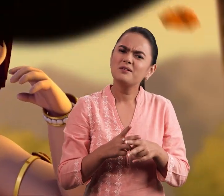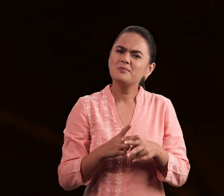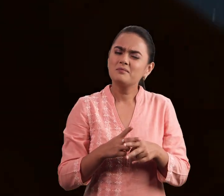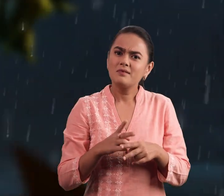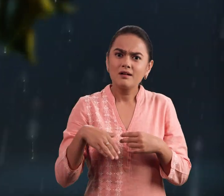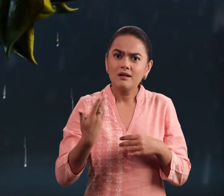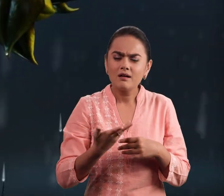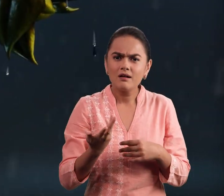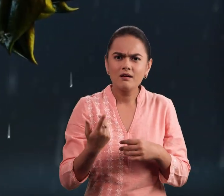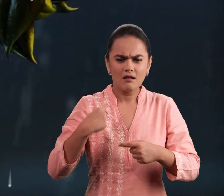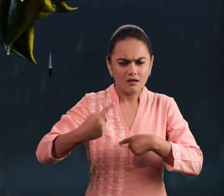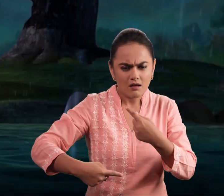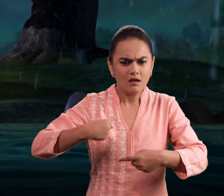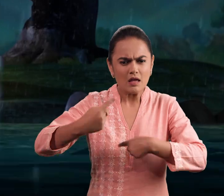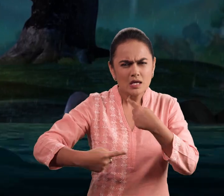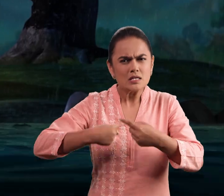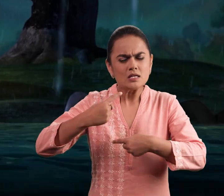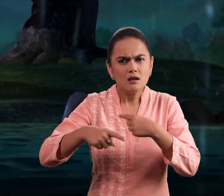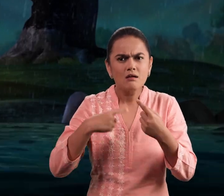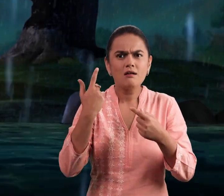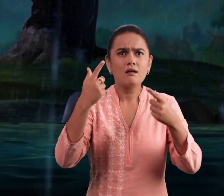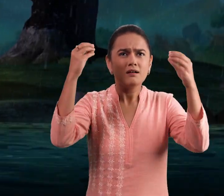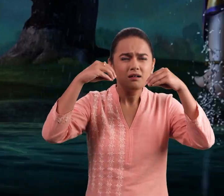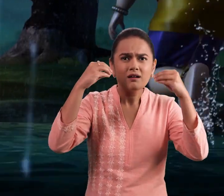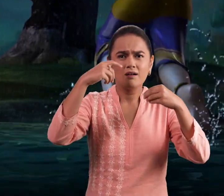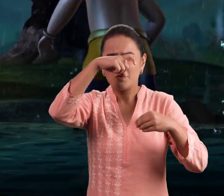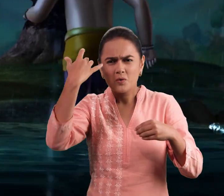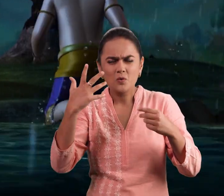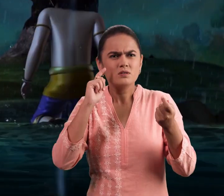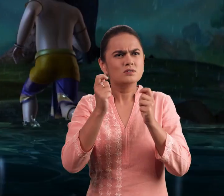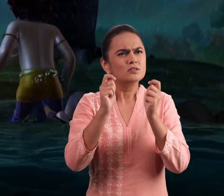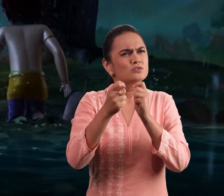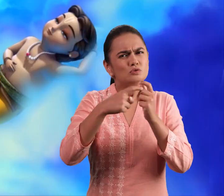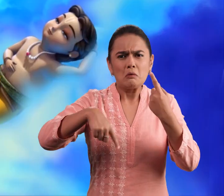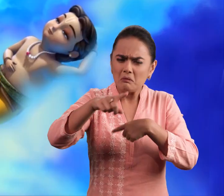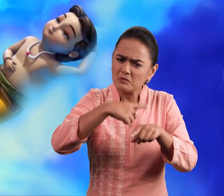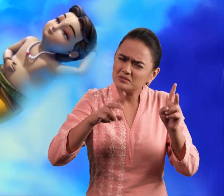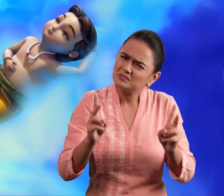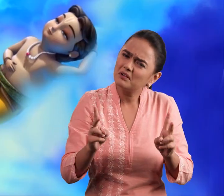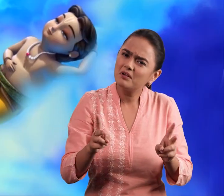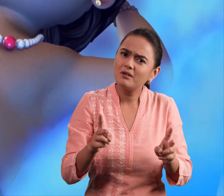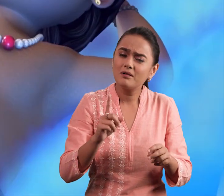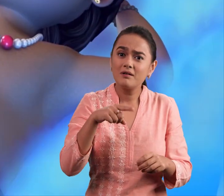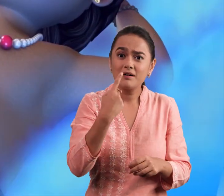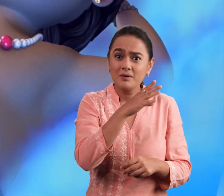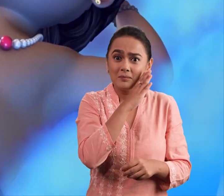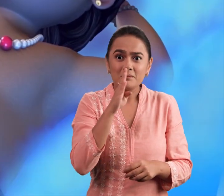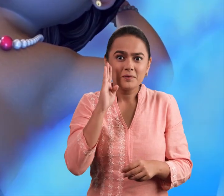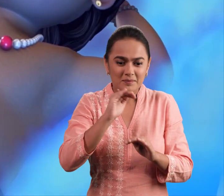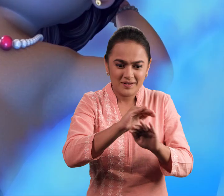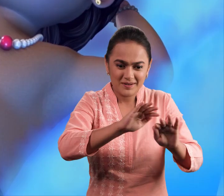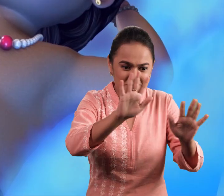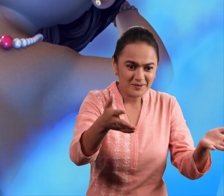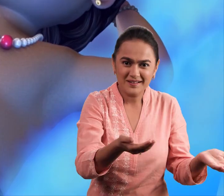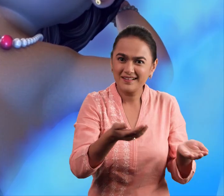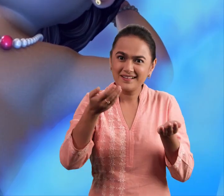और दिन, महीने और मौसम बीतते गए। और जब ब्रह्मा द्वारा अपहृत बाल